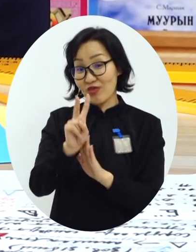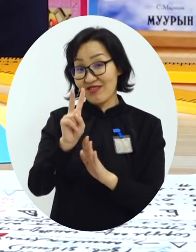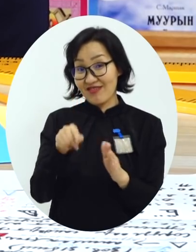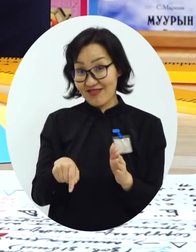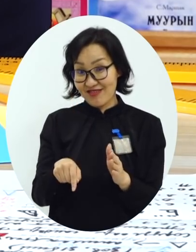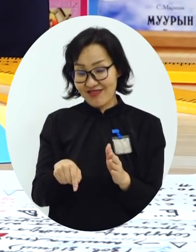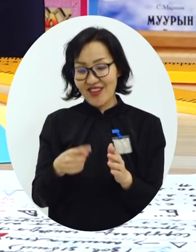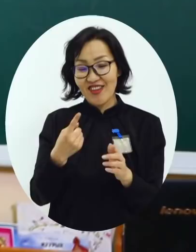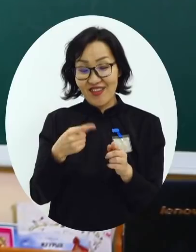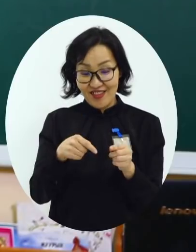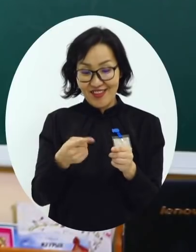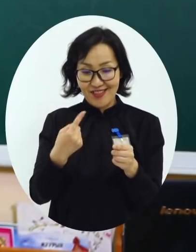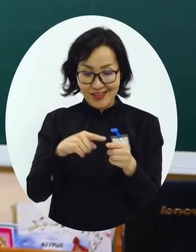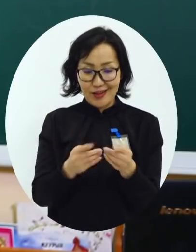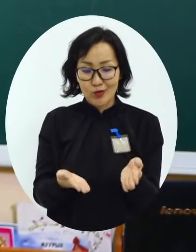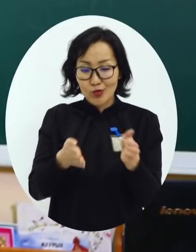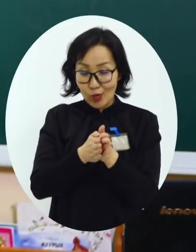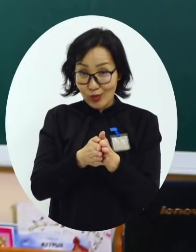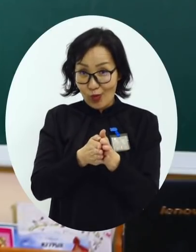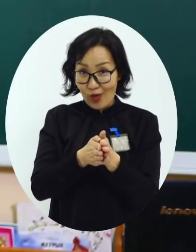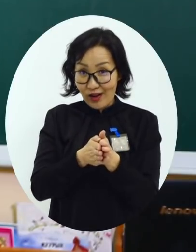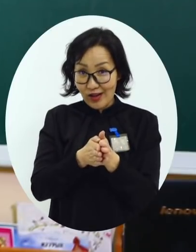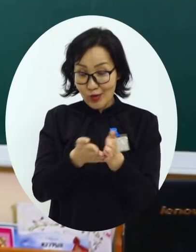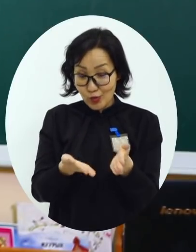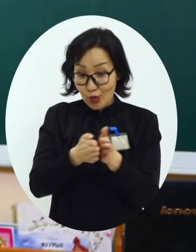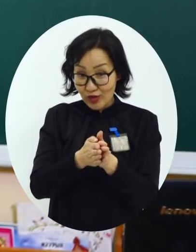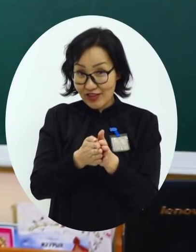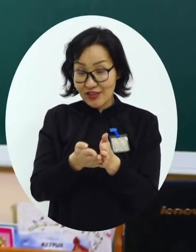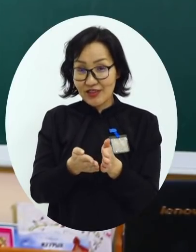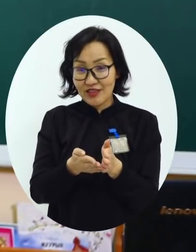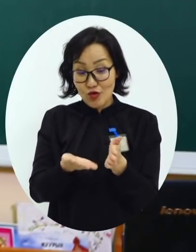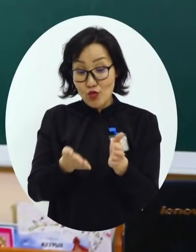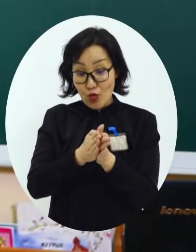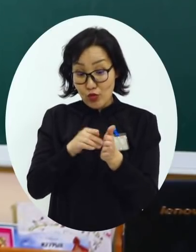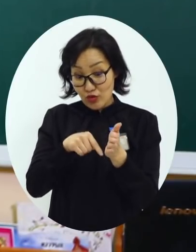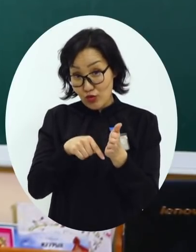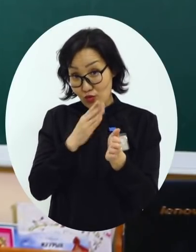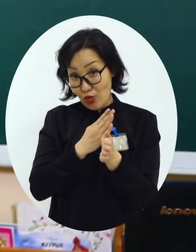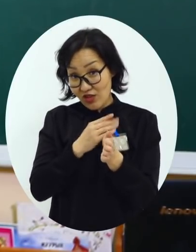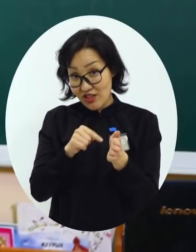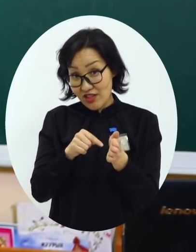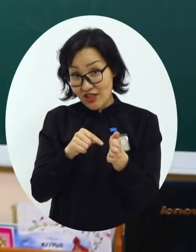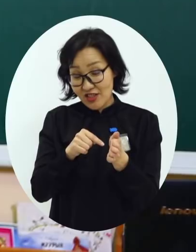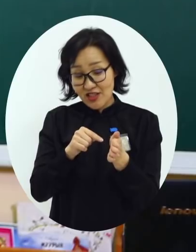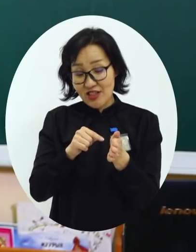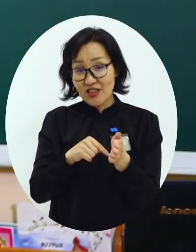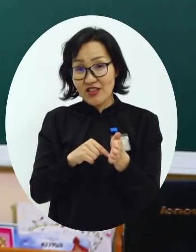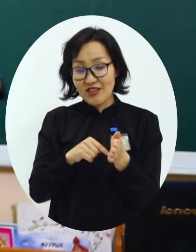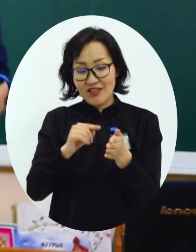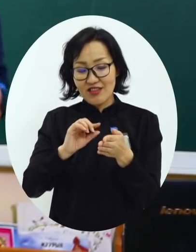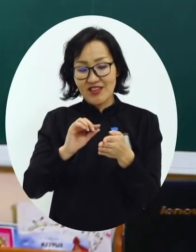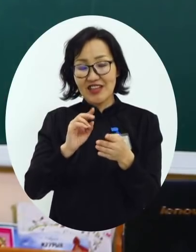үүсчихэ. Энийг дахиж дундуур нь нуглаад энэ нугалсныгаа хийхээр